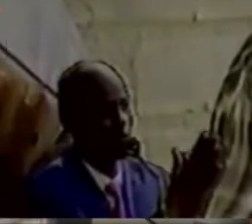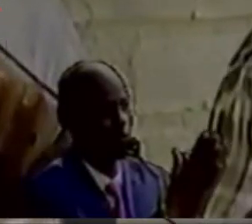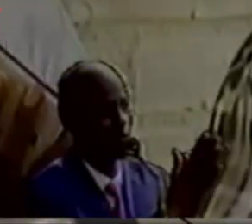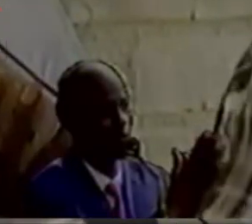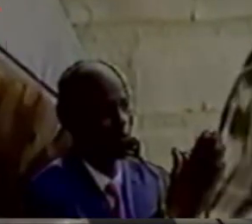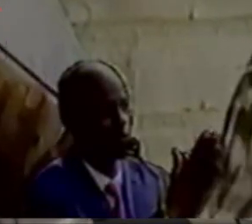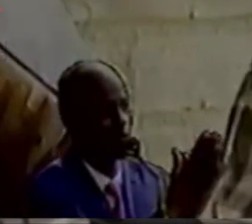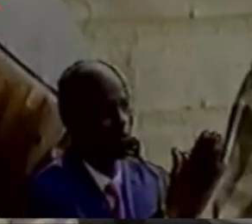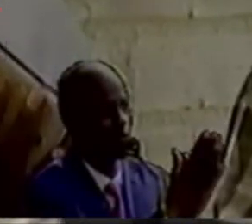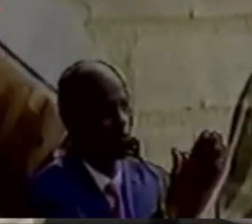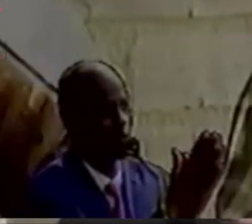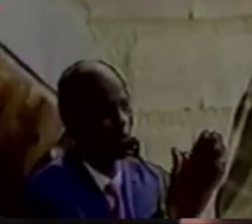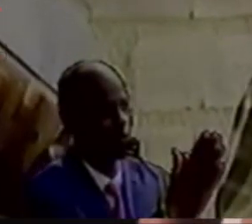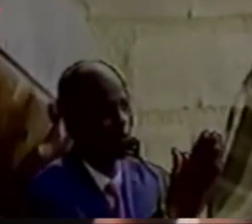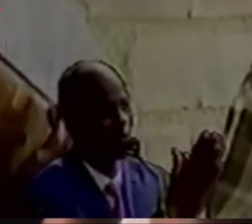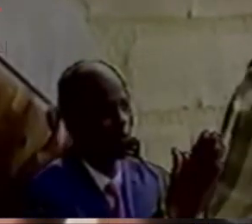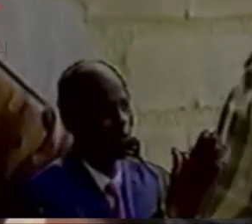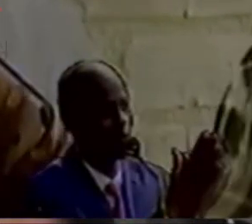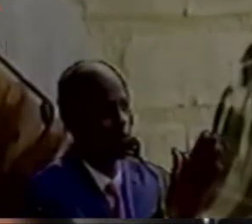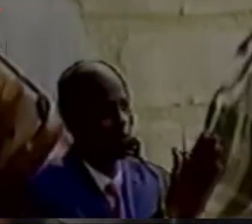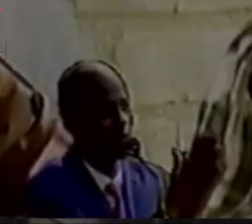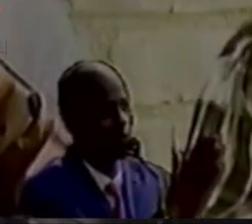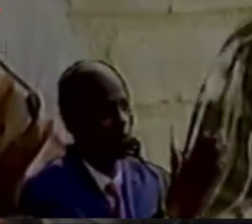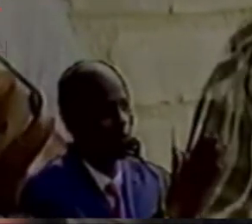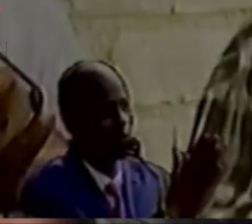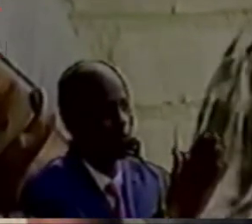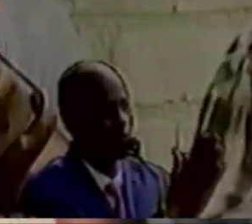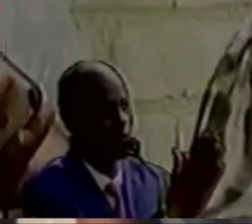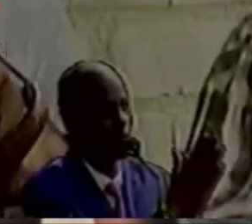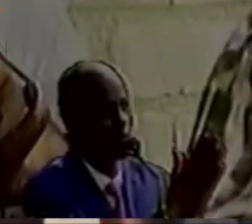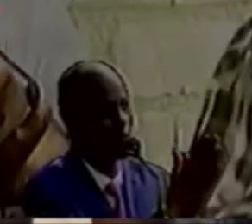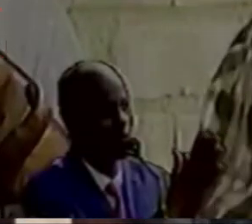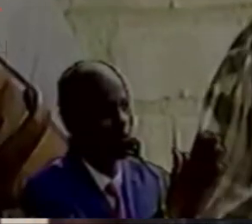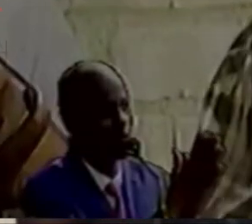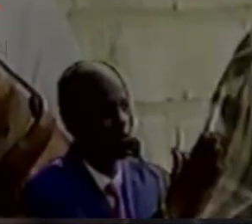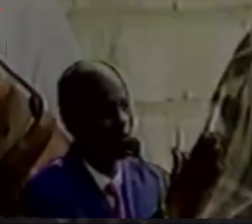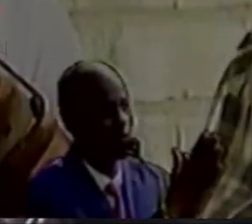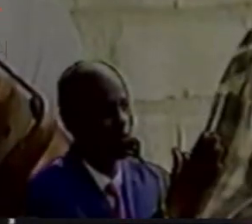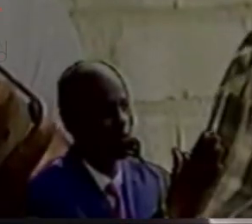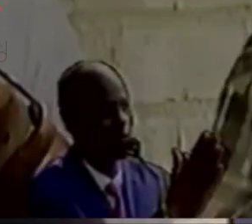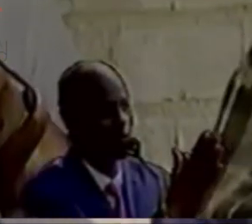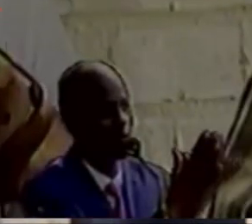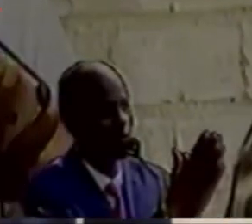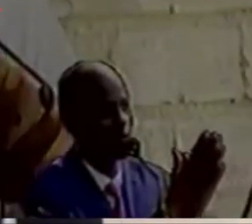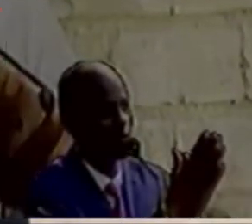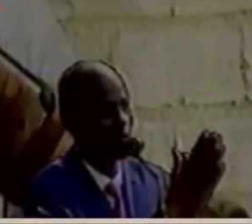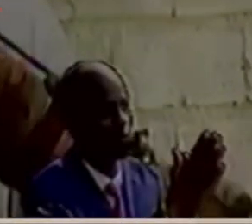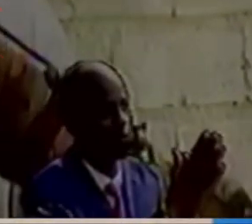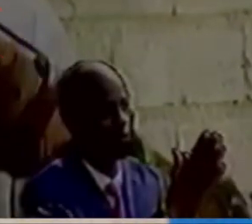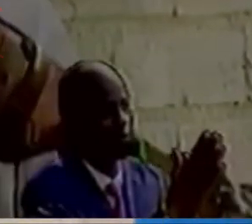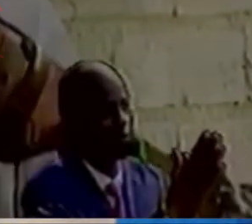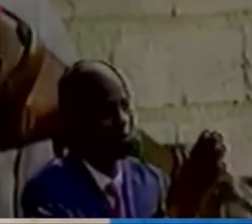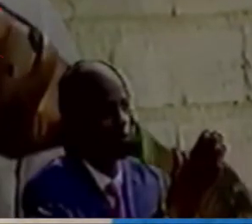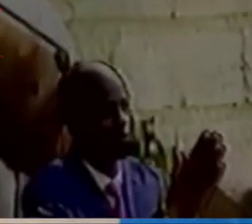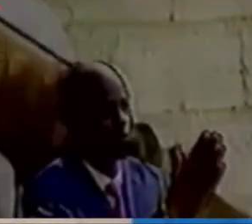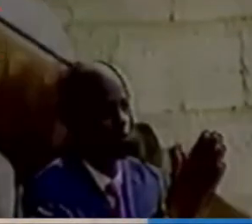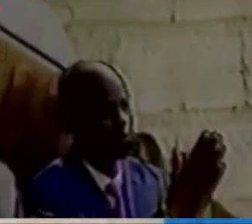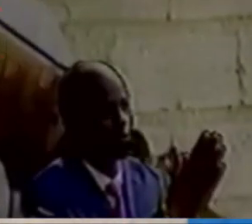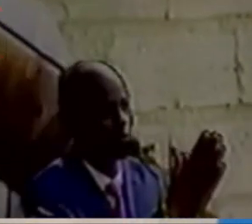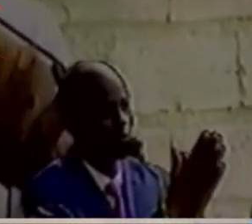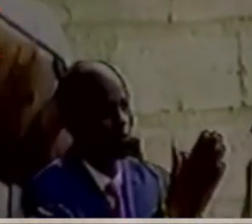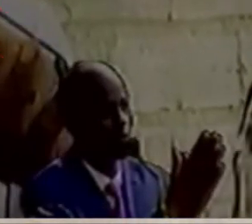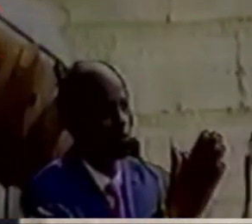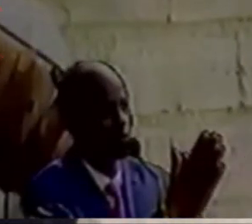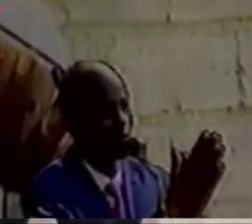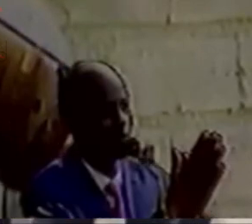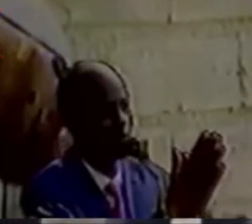cadeaux de toute tête caillou là, capable de vous faire manger encore. C'est vous ne pouvez pas tout caillou encore. Mais chaque petit couloir là, caillou monde, vous êtes capable de mettre un pied cerise,